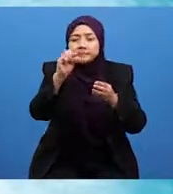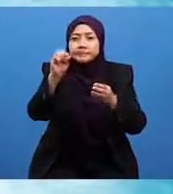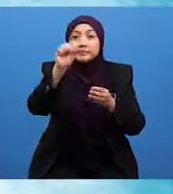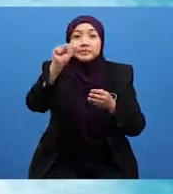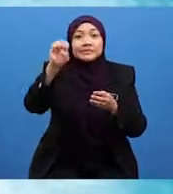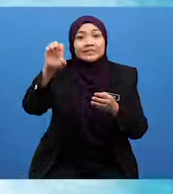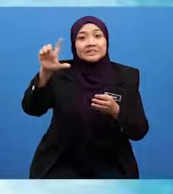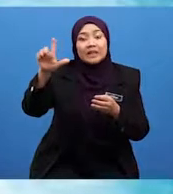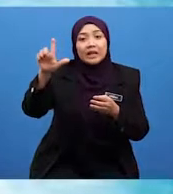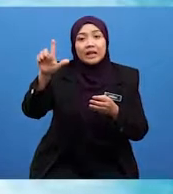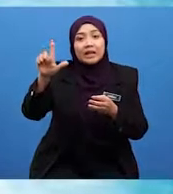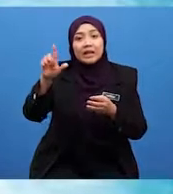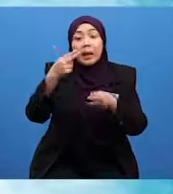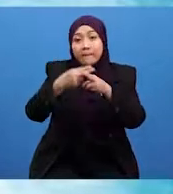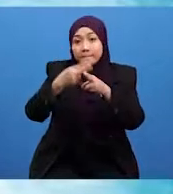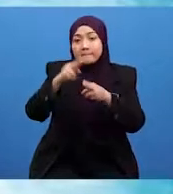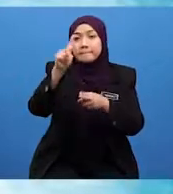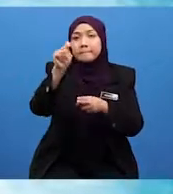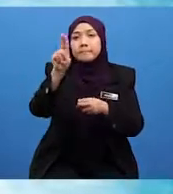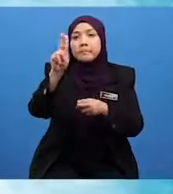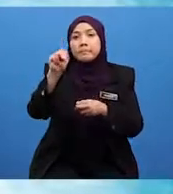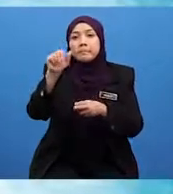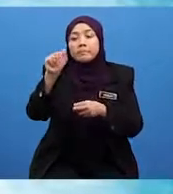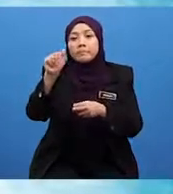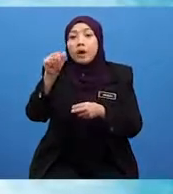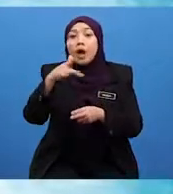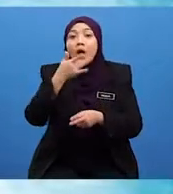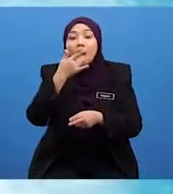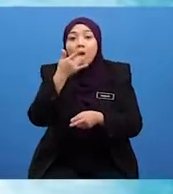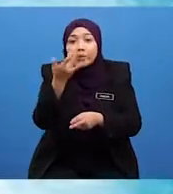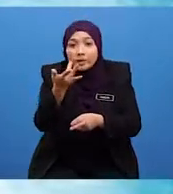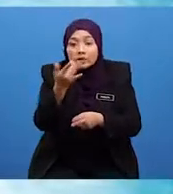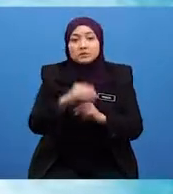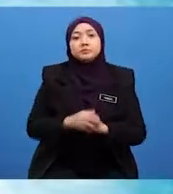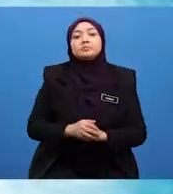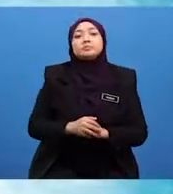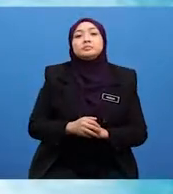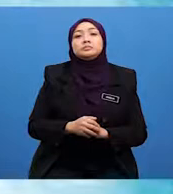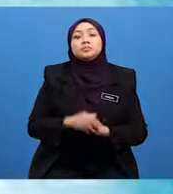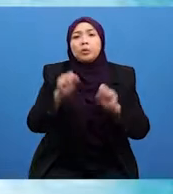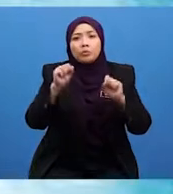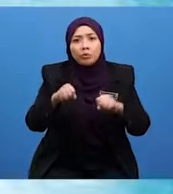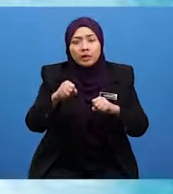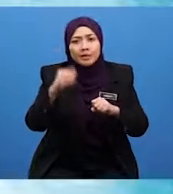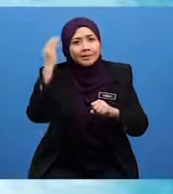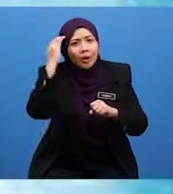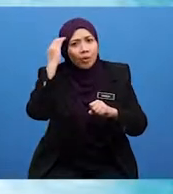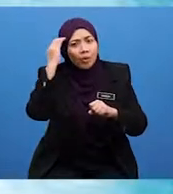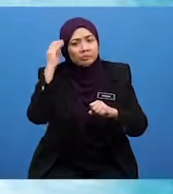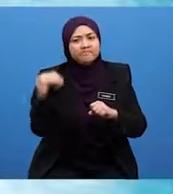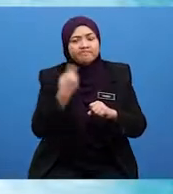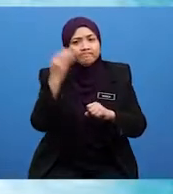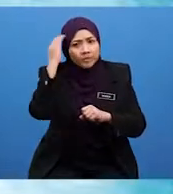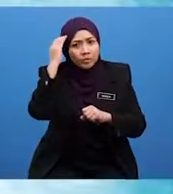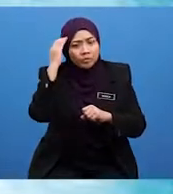disebut tunas rasa. Rasa makanan yang tertentu dapat dikesan pada kawasan yang